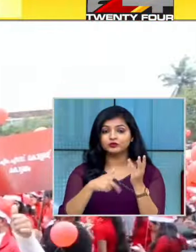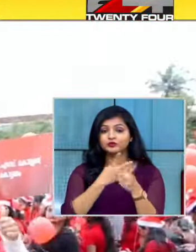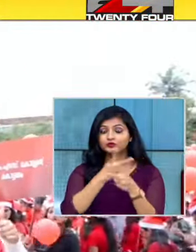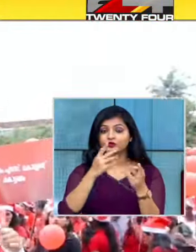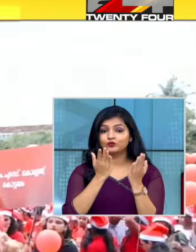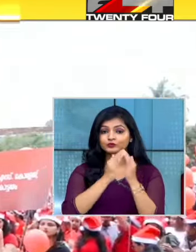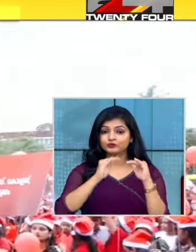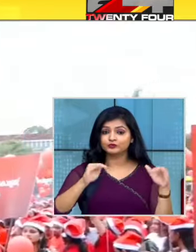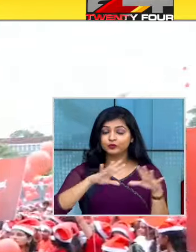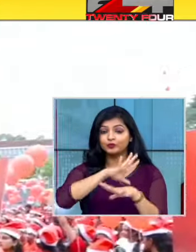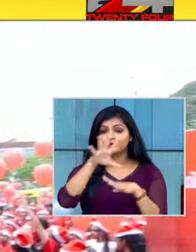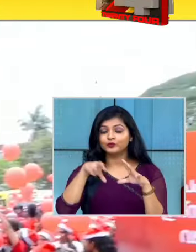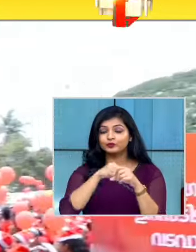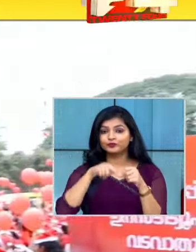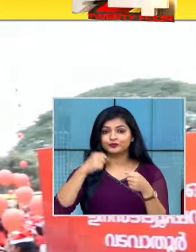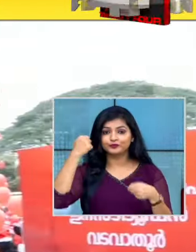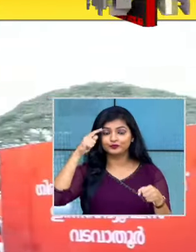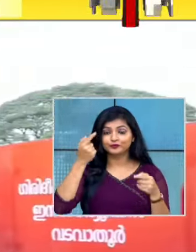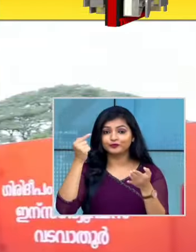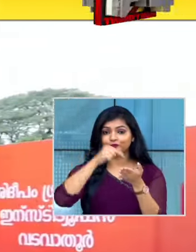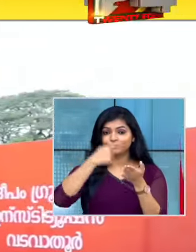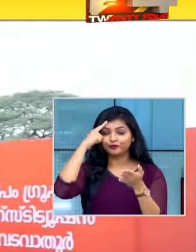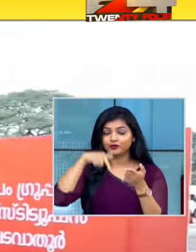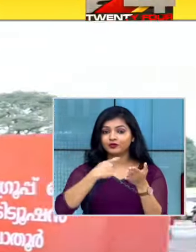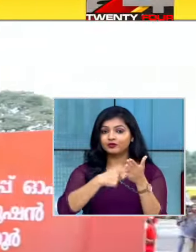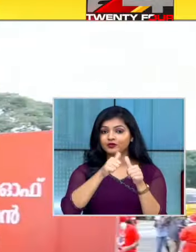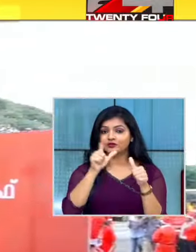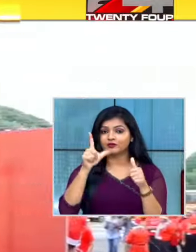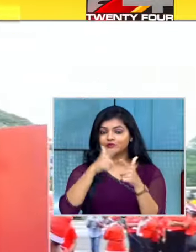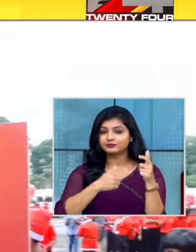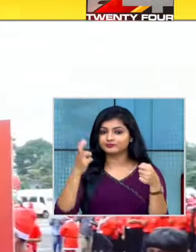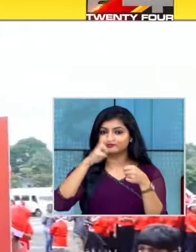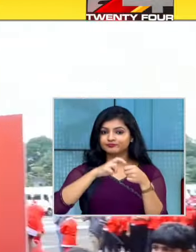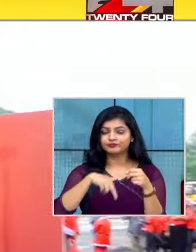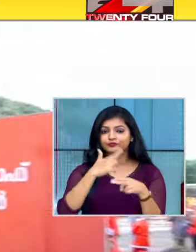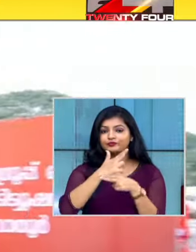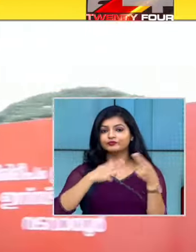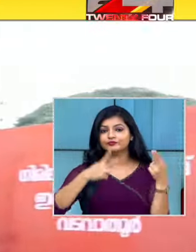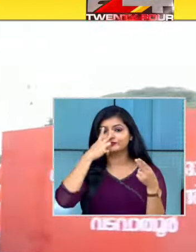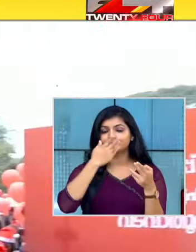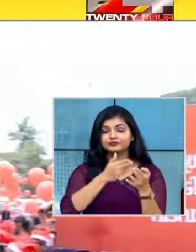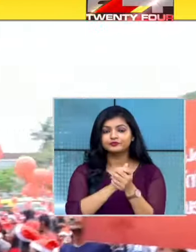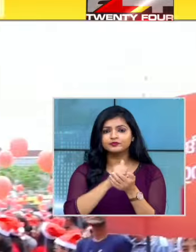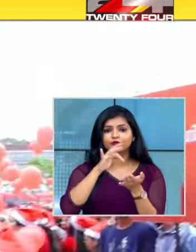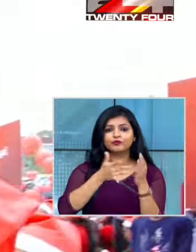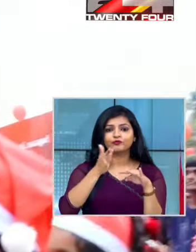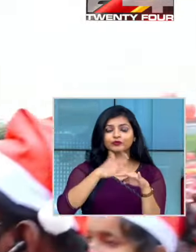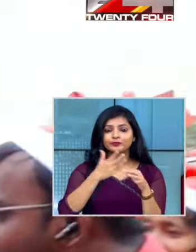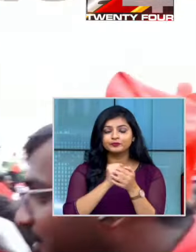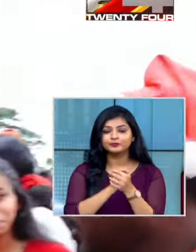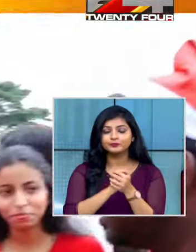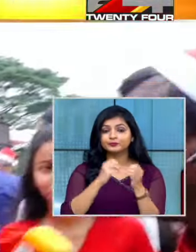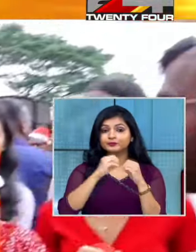അവിടെയുള്ള വിദ്യാർത്ഥികളും എല്ലാം തന്നെ ഈയൊരു ചടങ്ങിൽ, ഈ ഒരു റാലിയിൽ പങ്കെടുക്കുന്ന കാഴ്ചയാണ് നമുക്ക് കാണാൻ സാധിക്കുന്നത്. നിങ്ങൾ എവിടുന്നാ വന്നേ? ഞങ്ങൾ